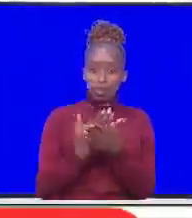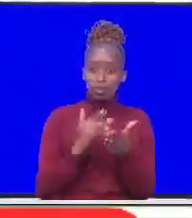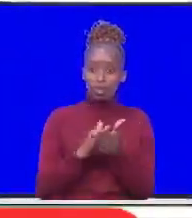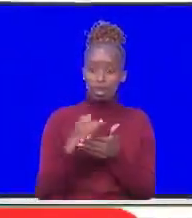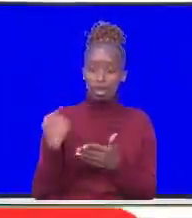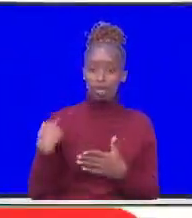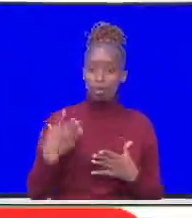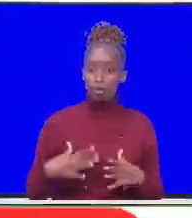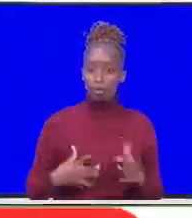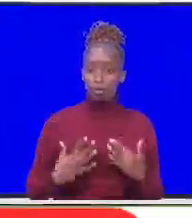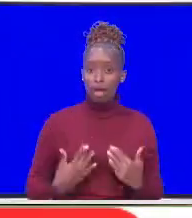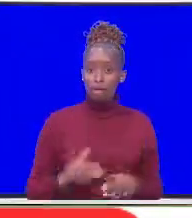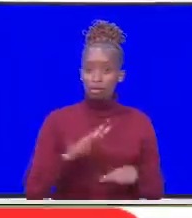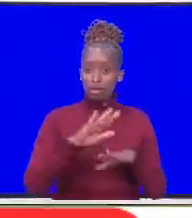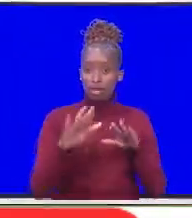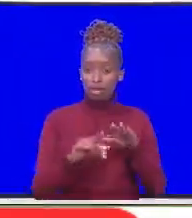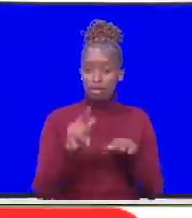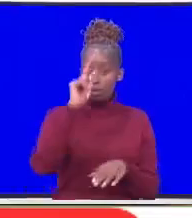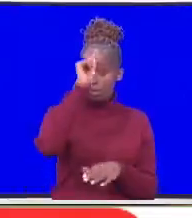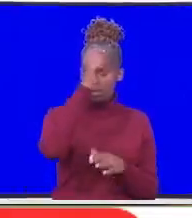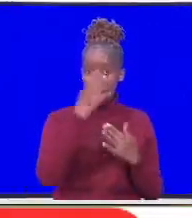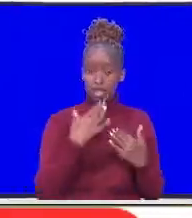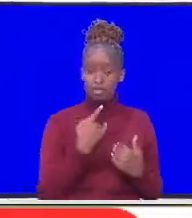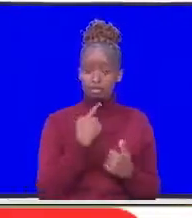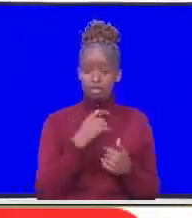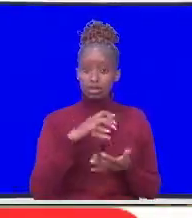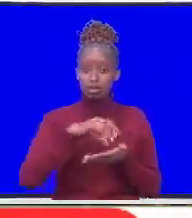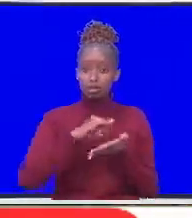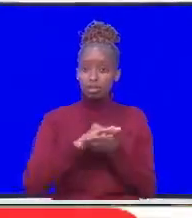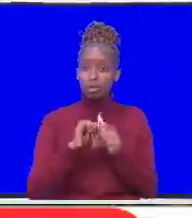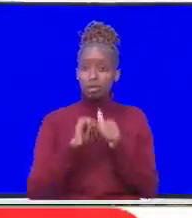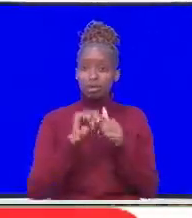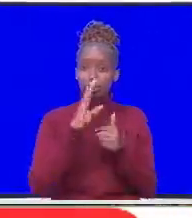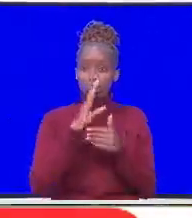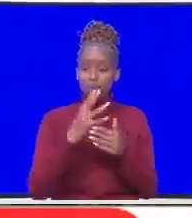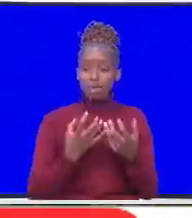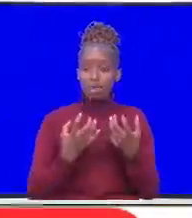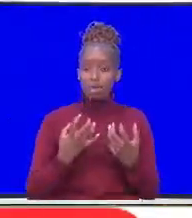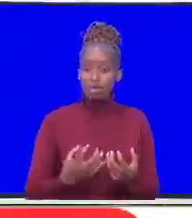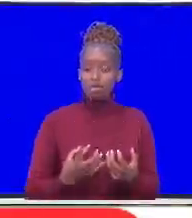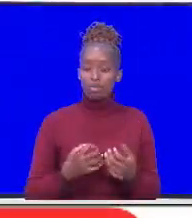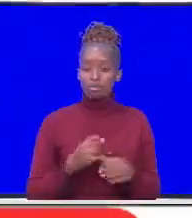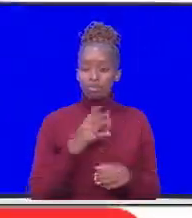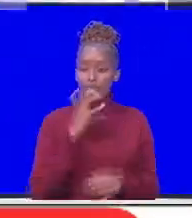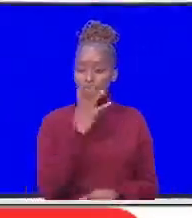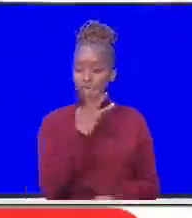Bryce Gachagua amesema kuwa huenda hali hii kazidi kuwa tete, Rigathi